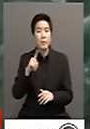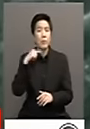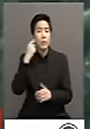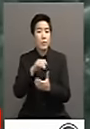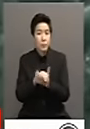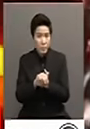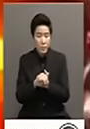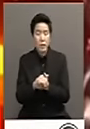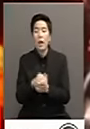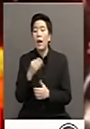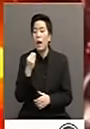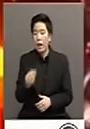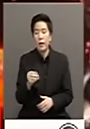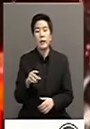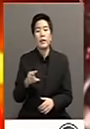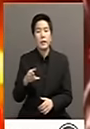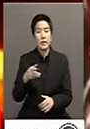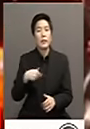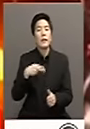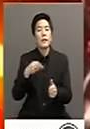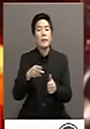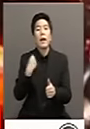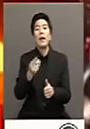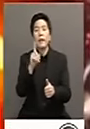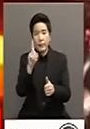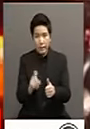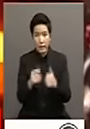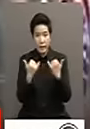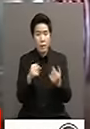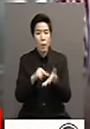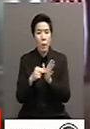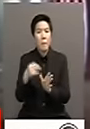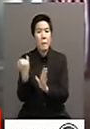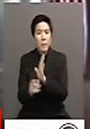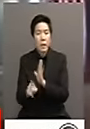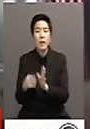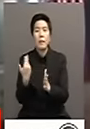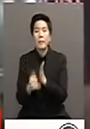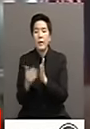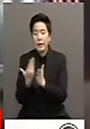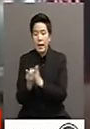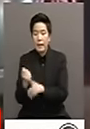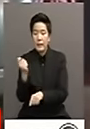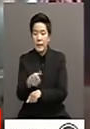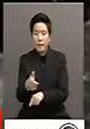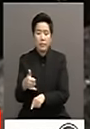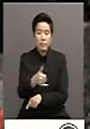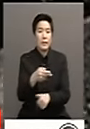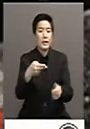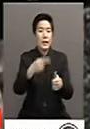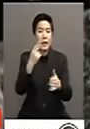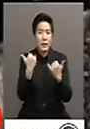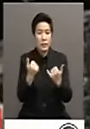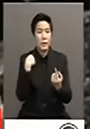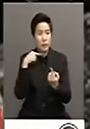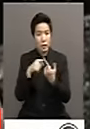พร้อมกับทนายความในข้อหาจ้างวานฆ่านะครับโดยวันนี้ศาลจังหวัดมีนบุรีครับอ่านคำพิพากษา